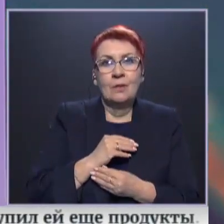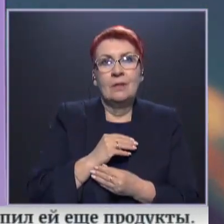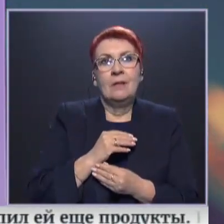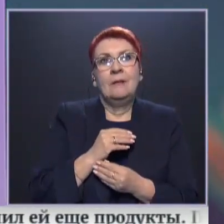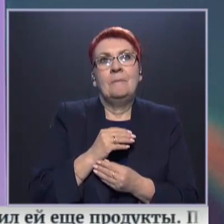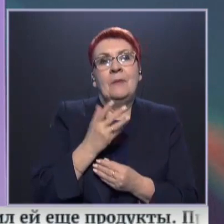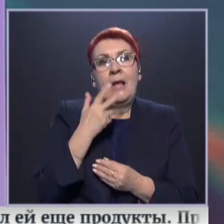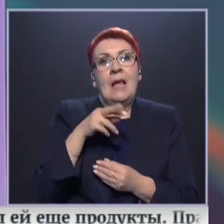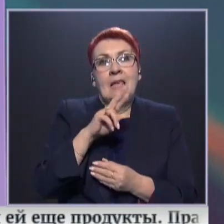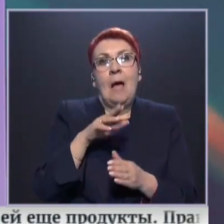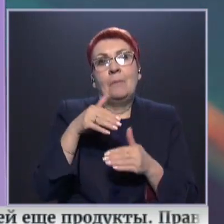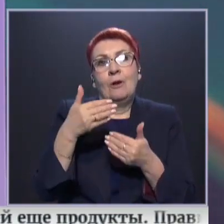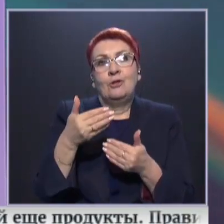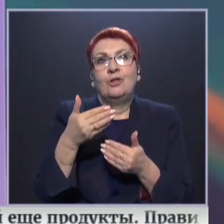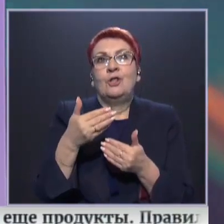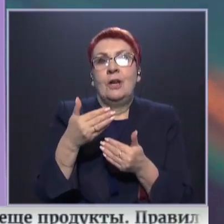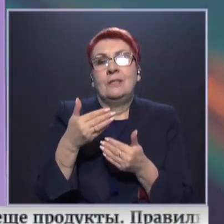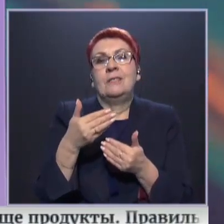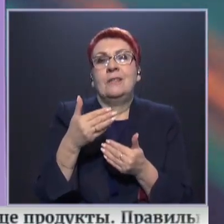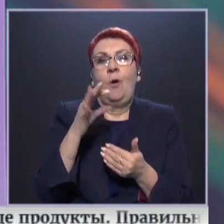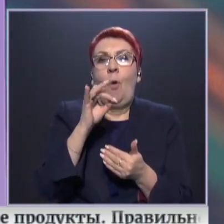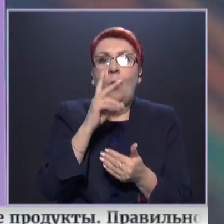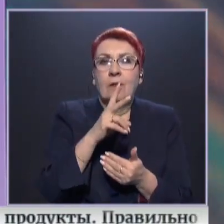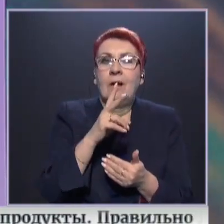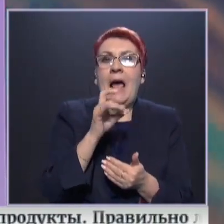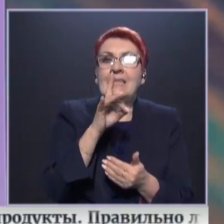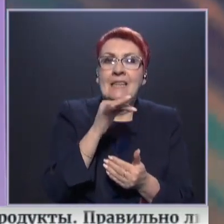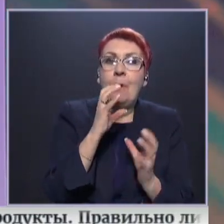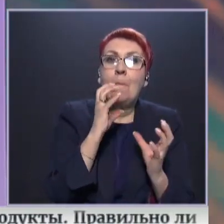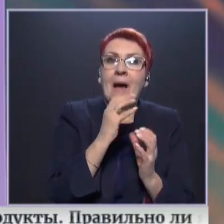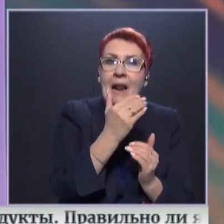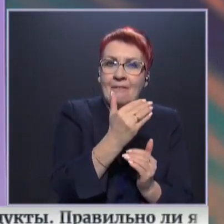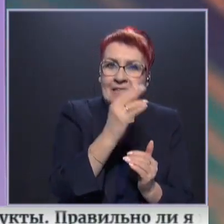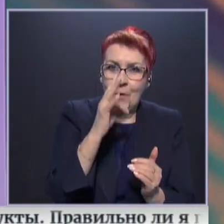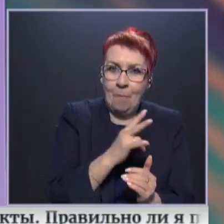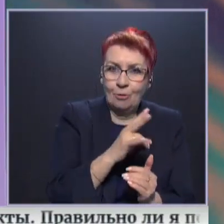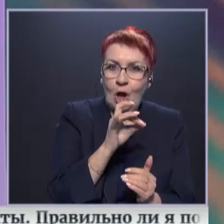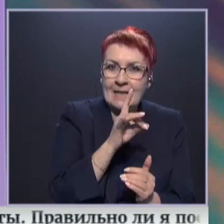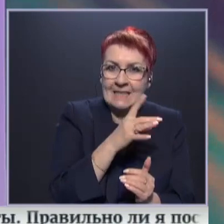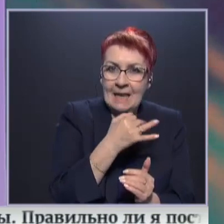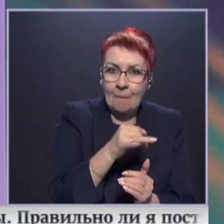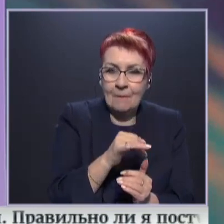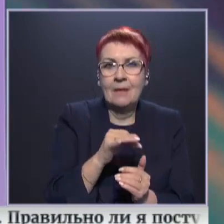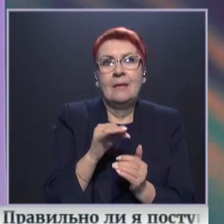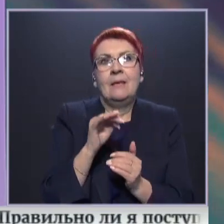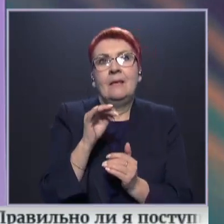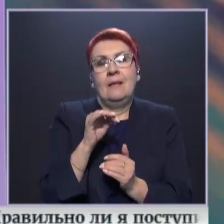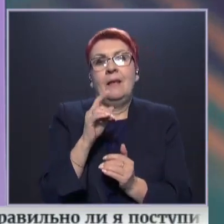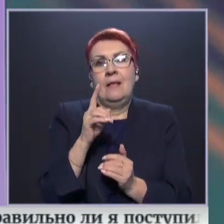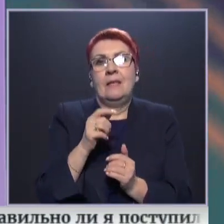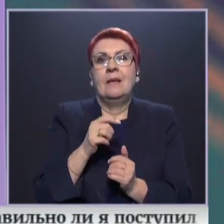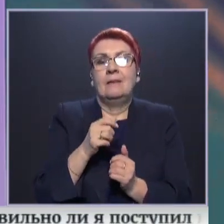царице Елене или к отроку Артемию, своему покровителю, я знаю, что этот мой старший